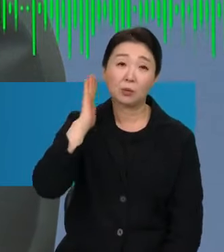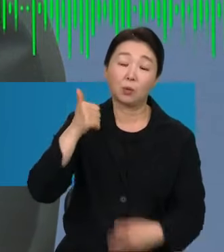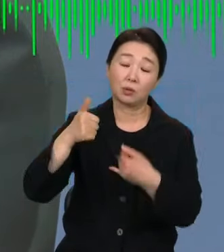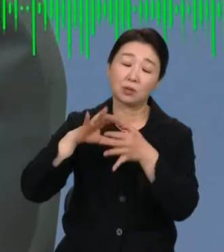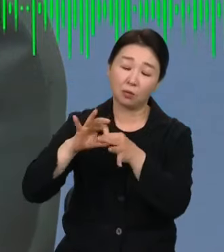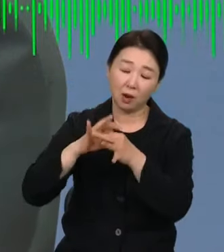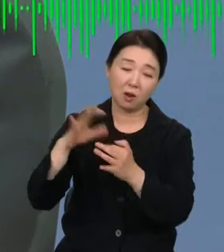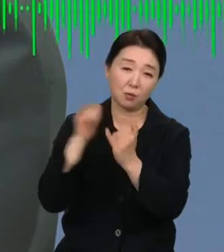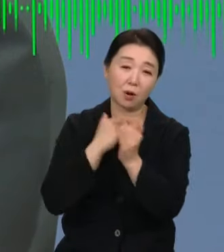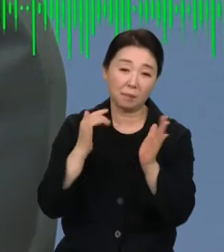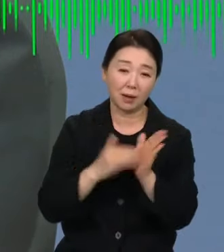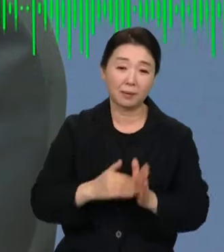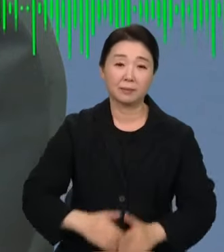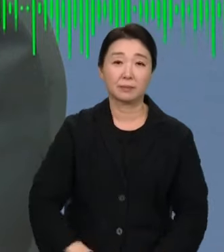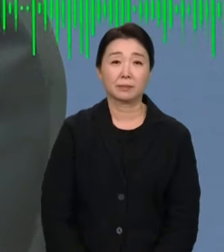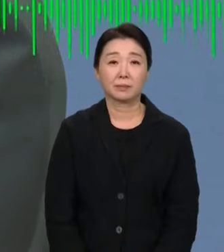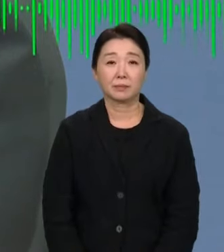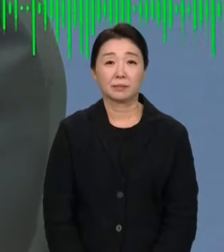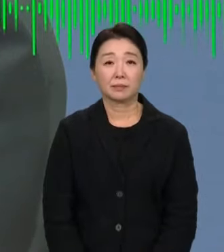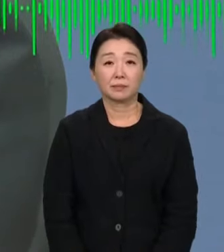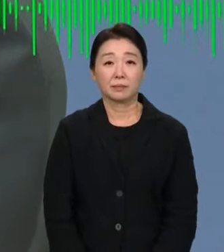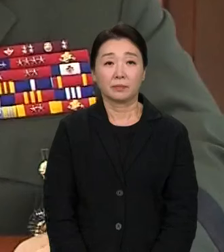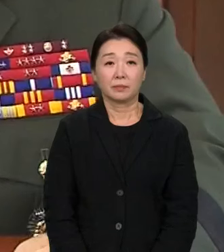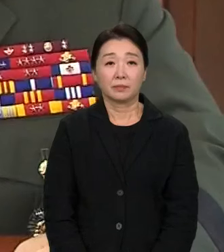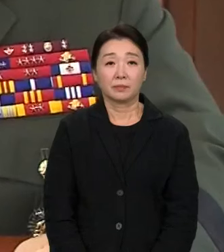통화였습니다. 유선희 기자의 단독 보도입니다.